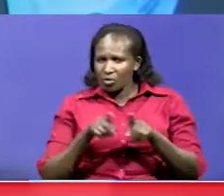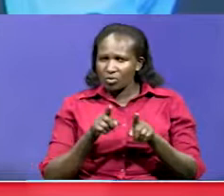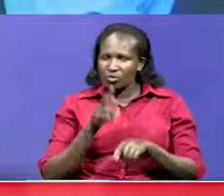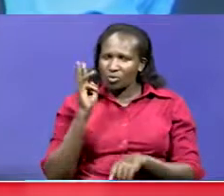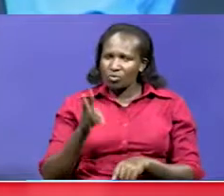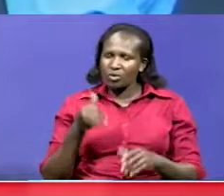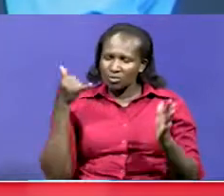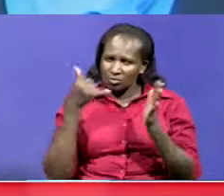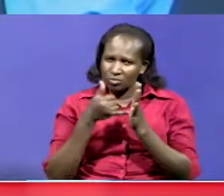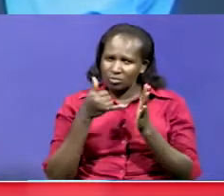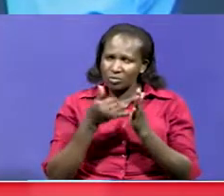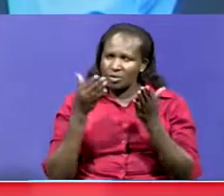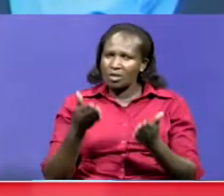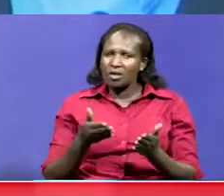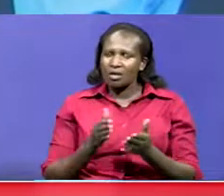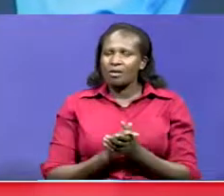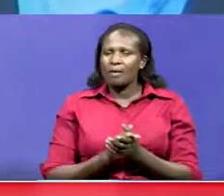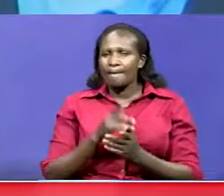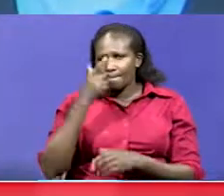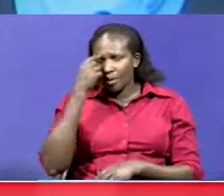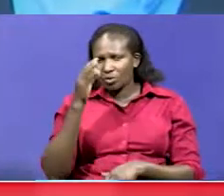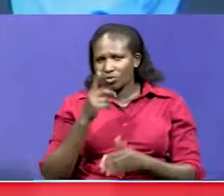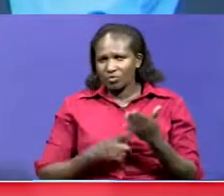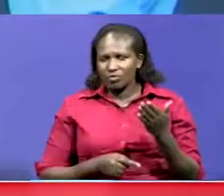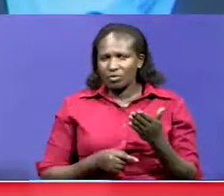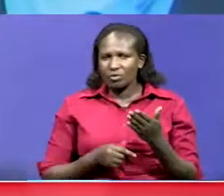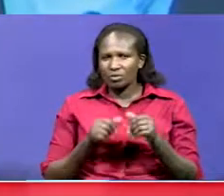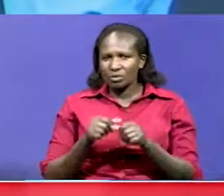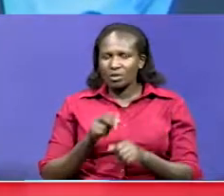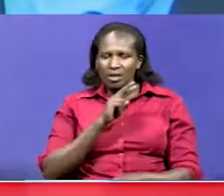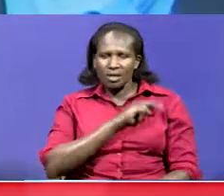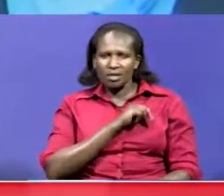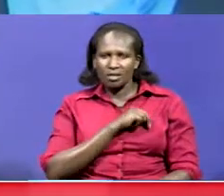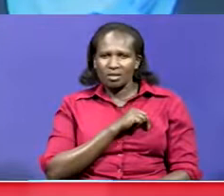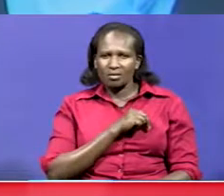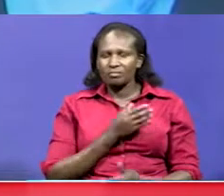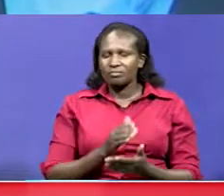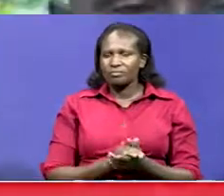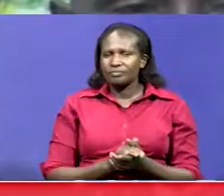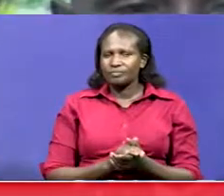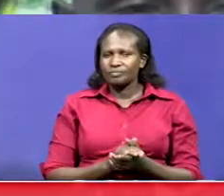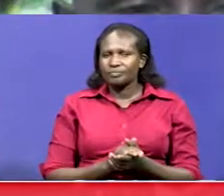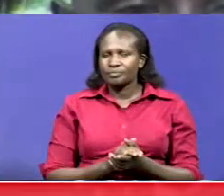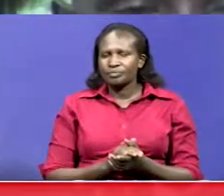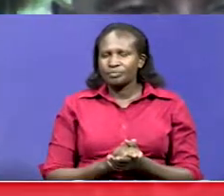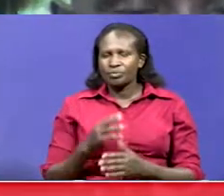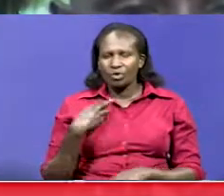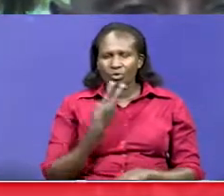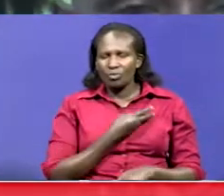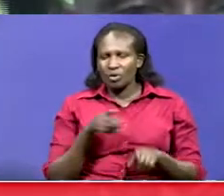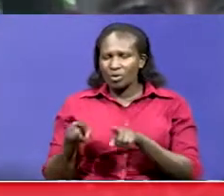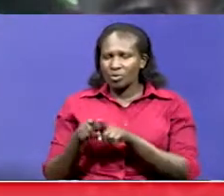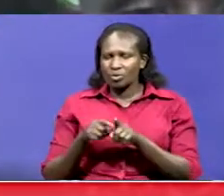the recommendations that are very human because of sustaining the human nature and the human human rights. We also